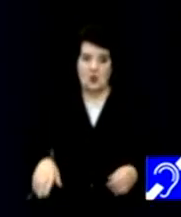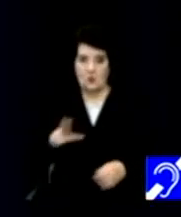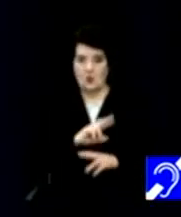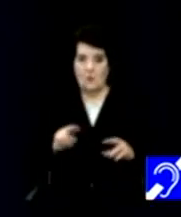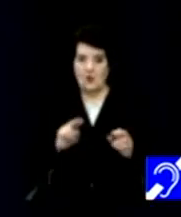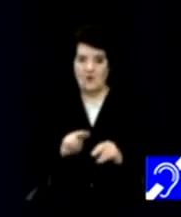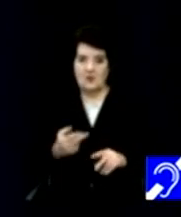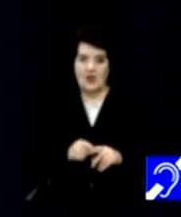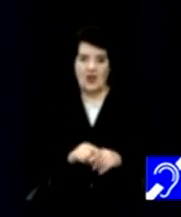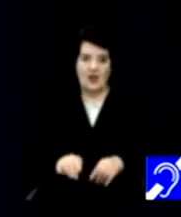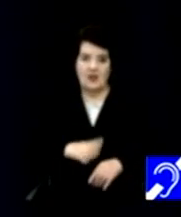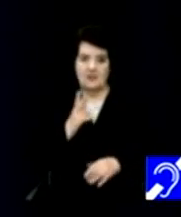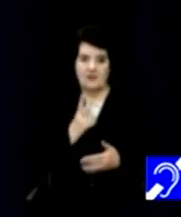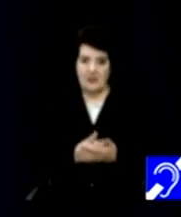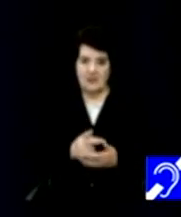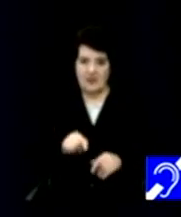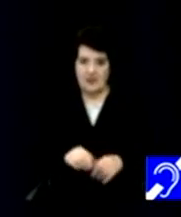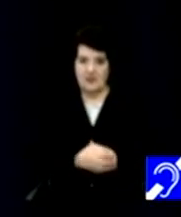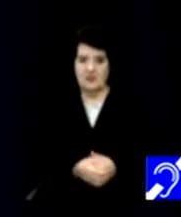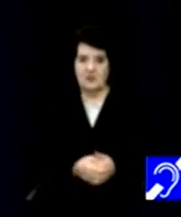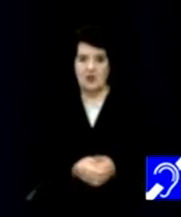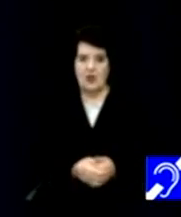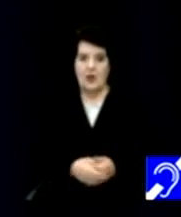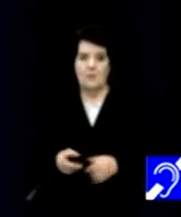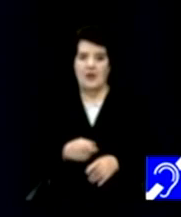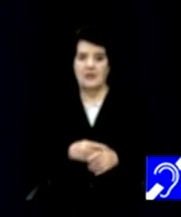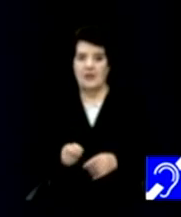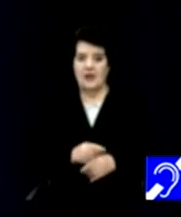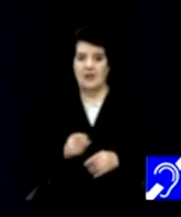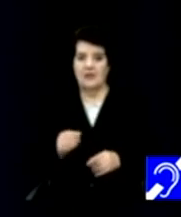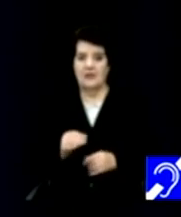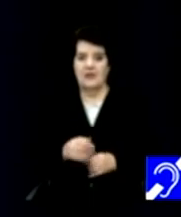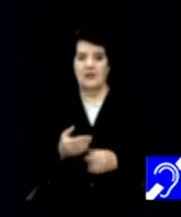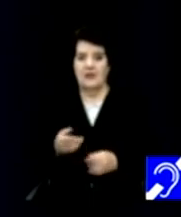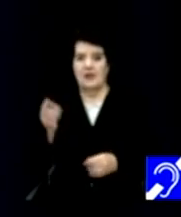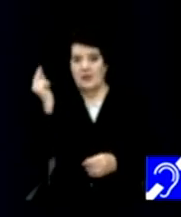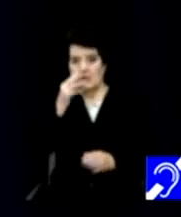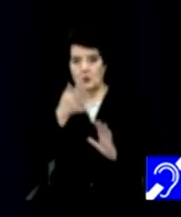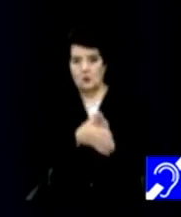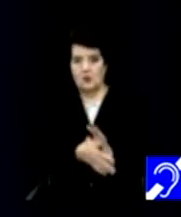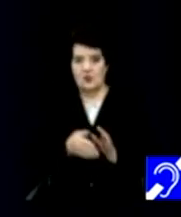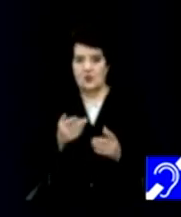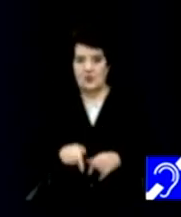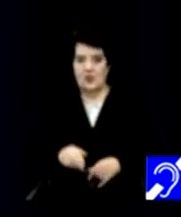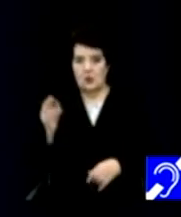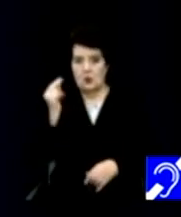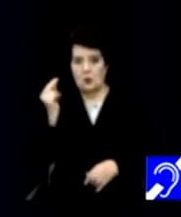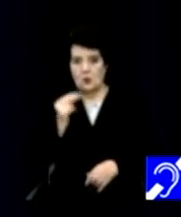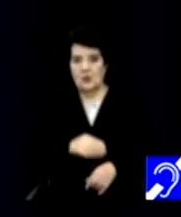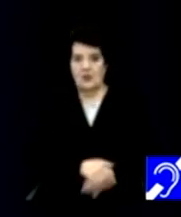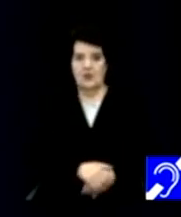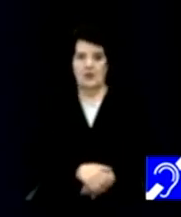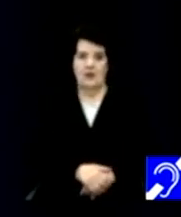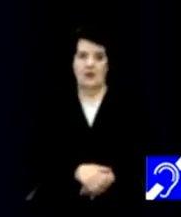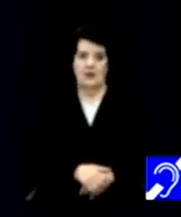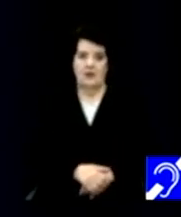teachers receiving the Techwheel Innovative Teacher Award today. Your hard work, determination in offering students an